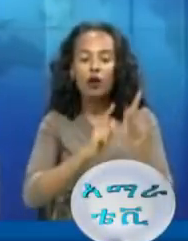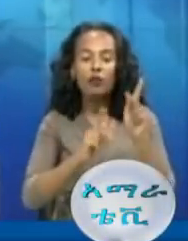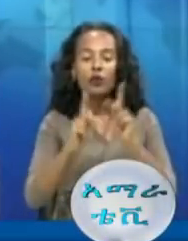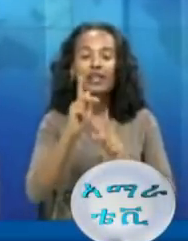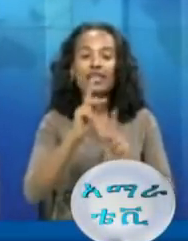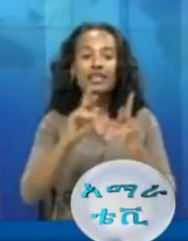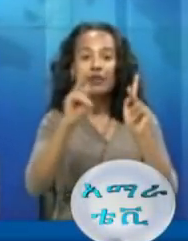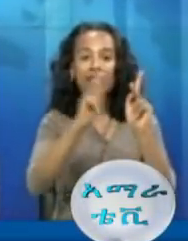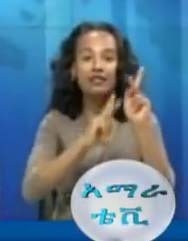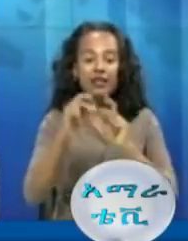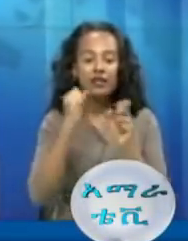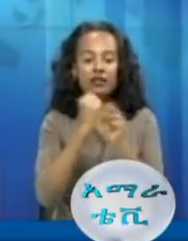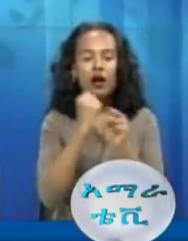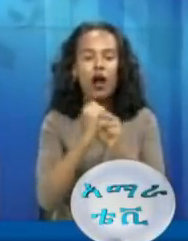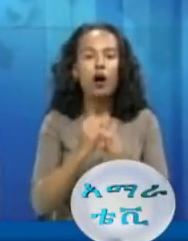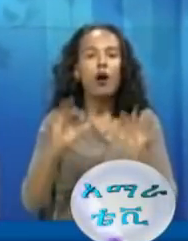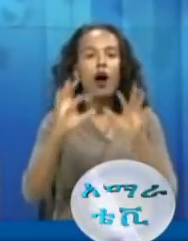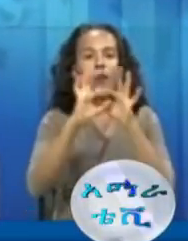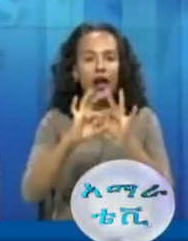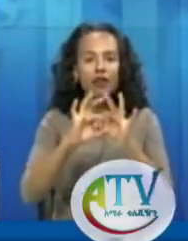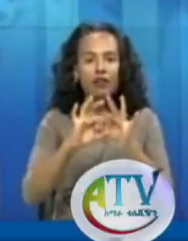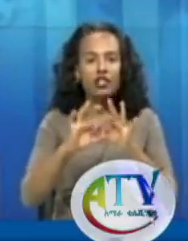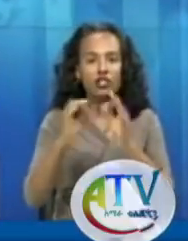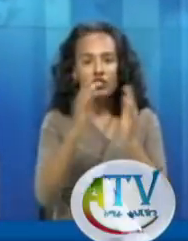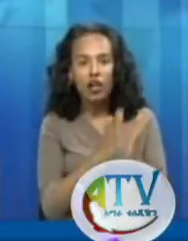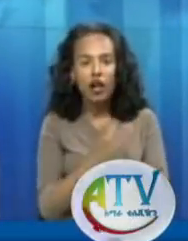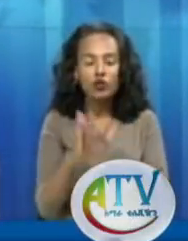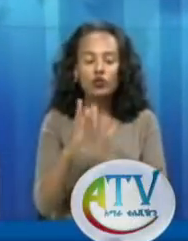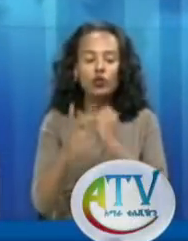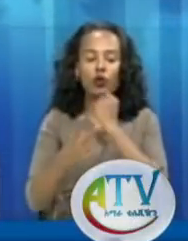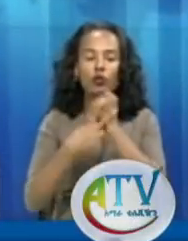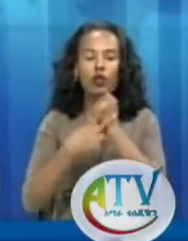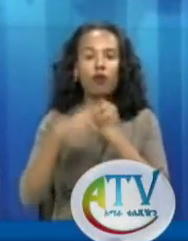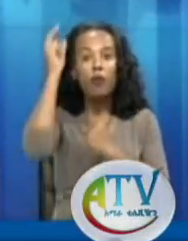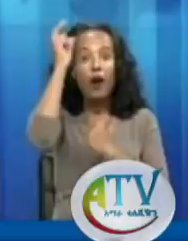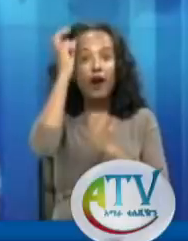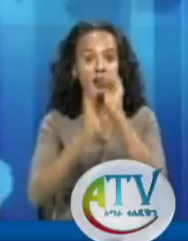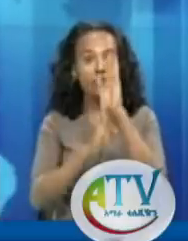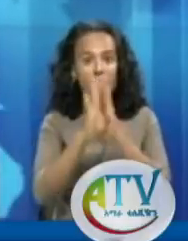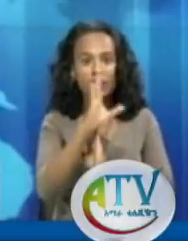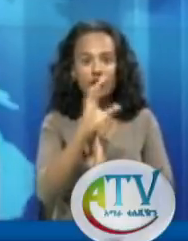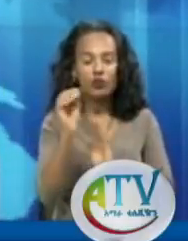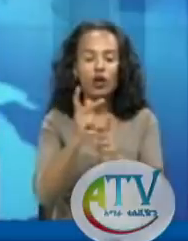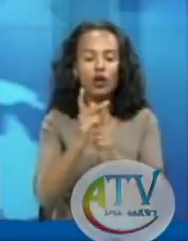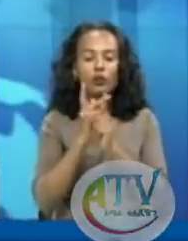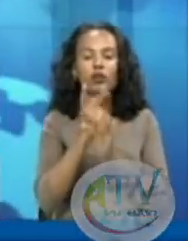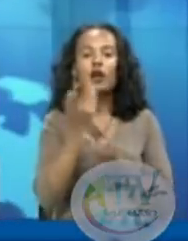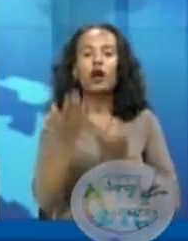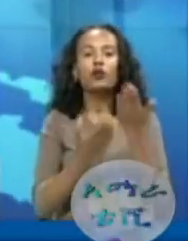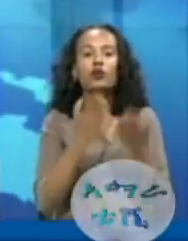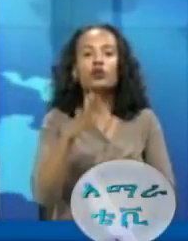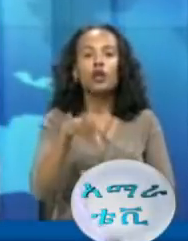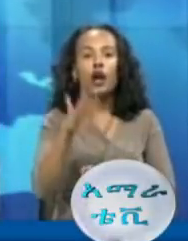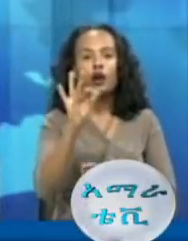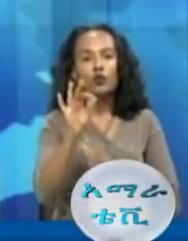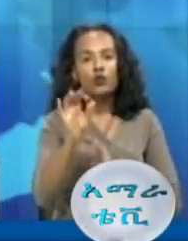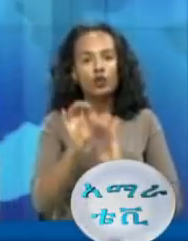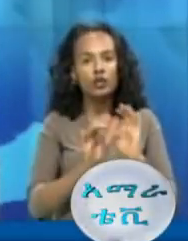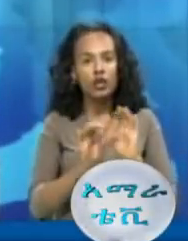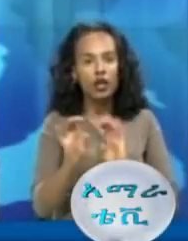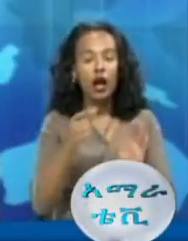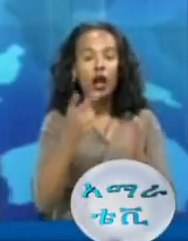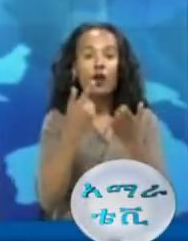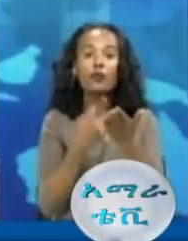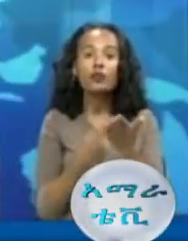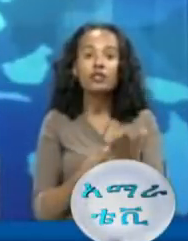ማህበራት እንዲደራጁ፣ የቁጠባ ባህላቸውን እንዲያሳድጉና የብድር አገልግሎት እንዲያገኙ ይደረጋል።